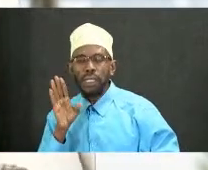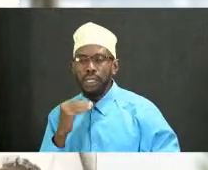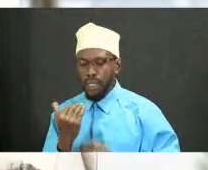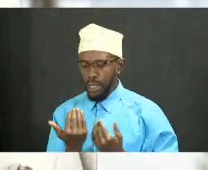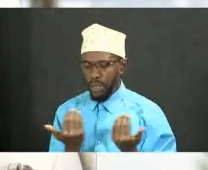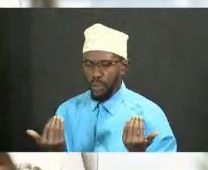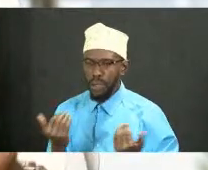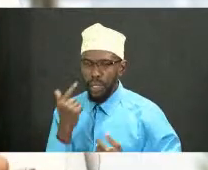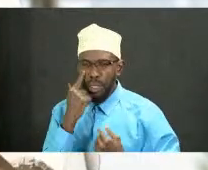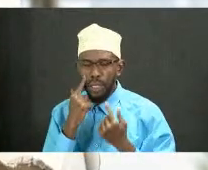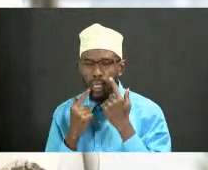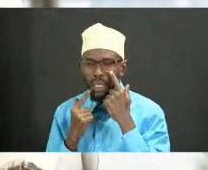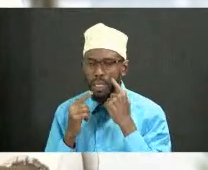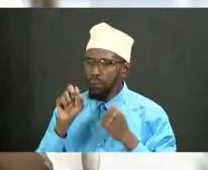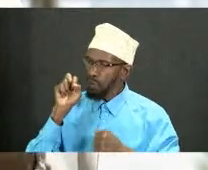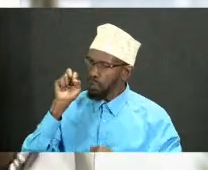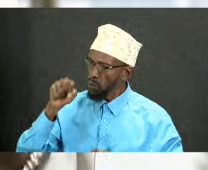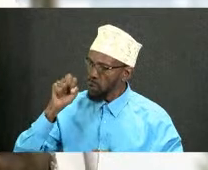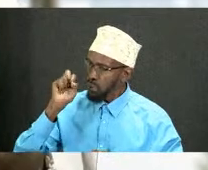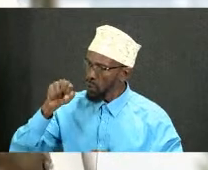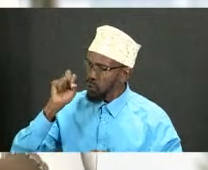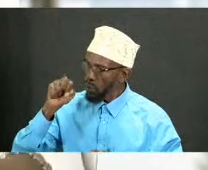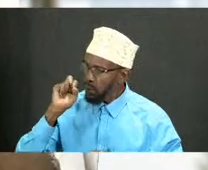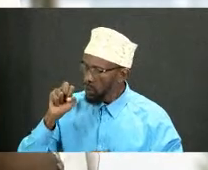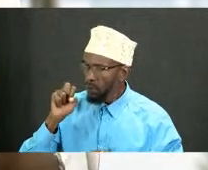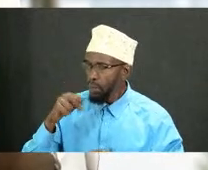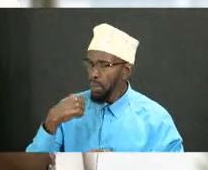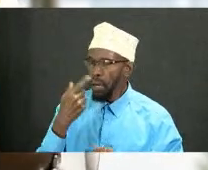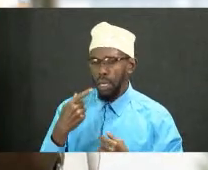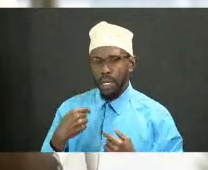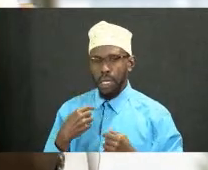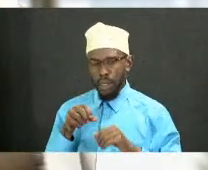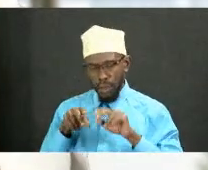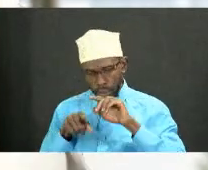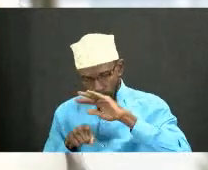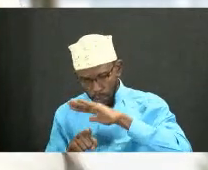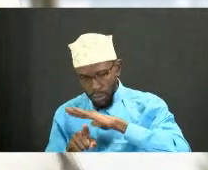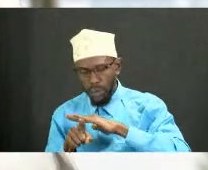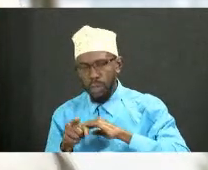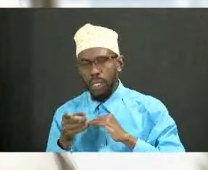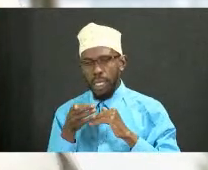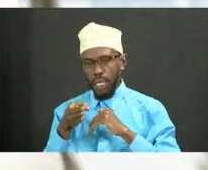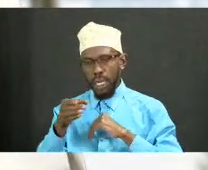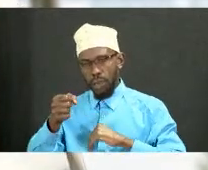wanalia wanalia, akaenda akabisha akauliza almuhim. Alipopata alipoingia kule